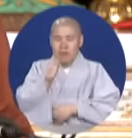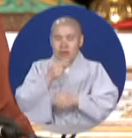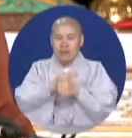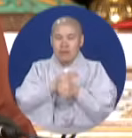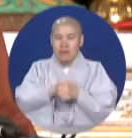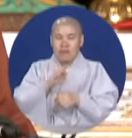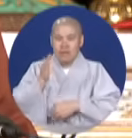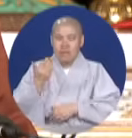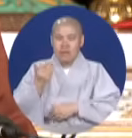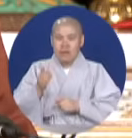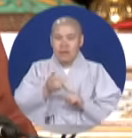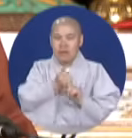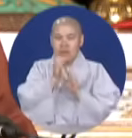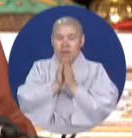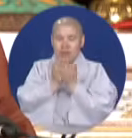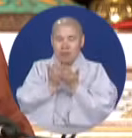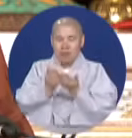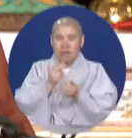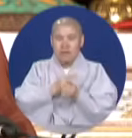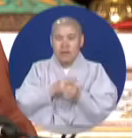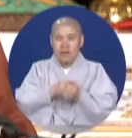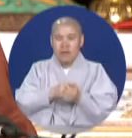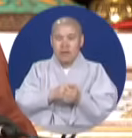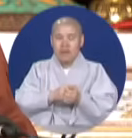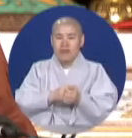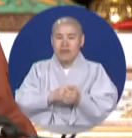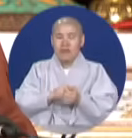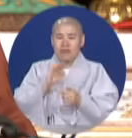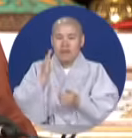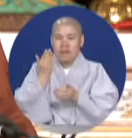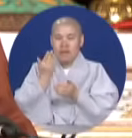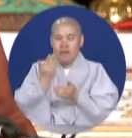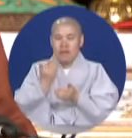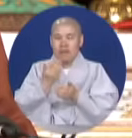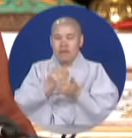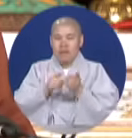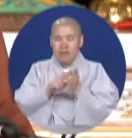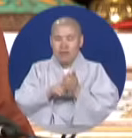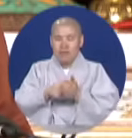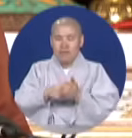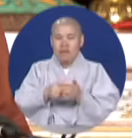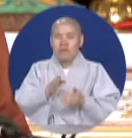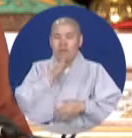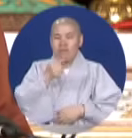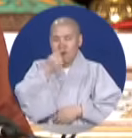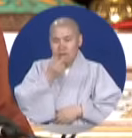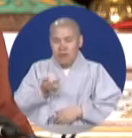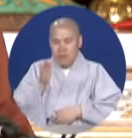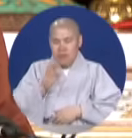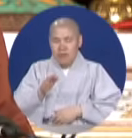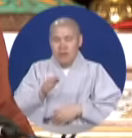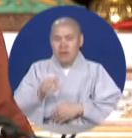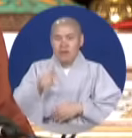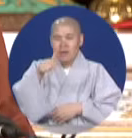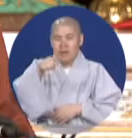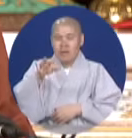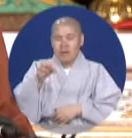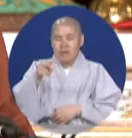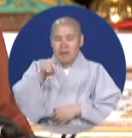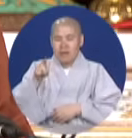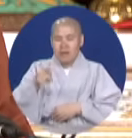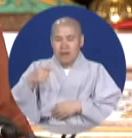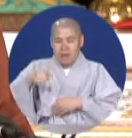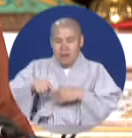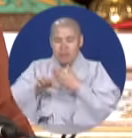이 경사만 될래도 굉장히 힘든 거예요. 그러면 이제 경사가 깊게 되면 자연히